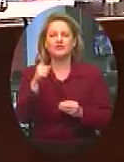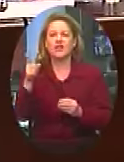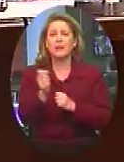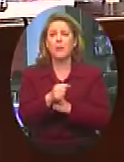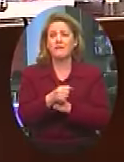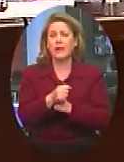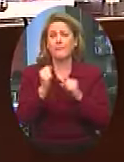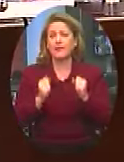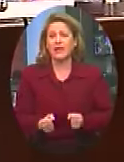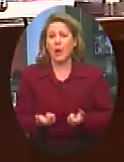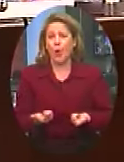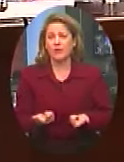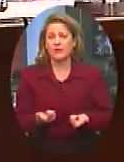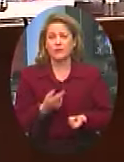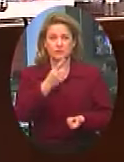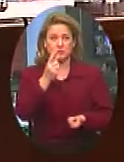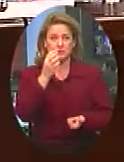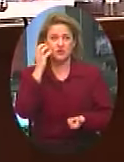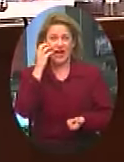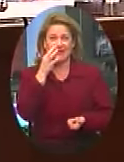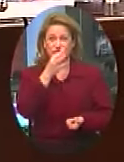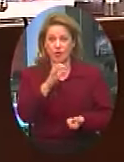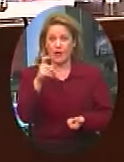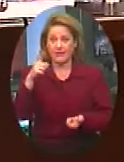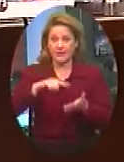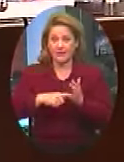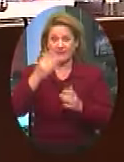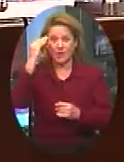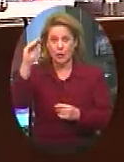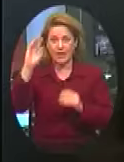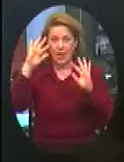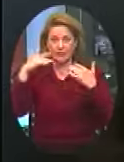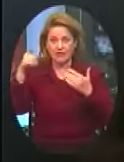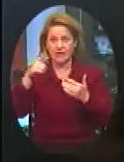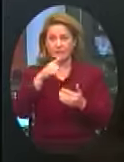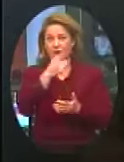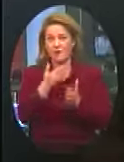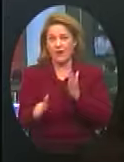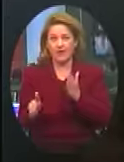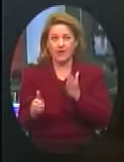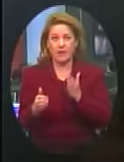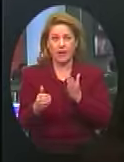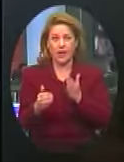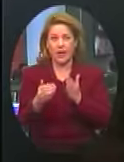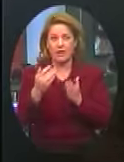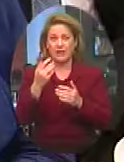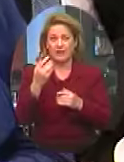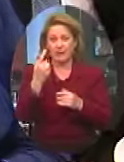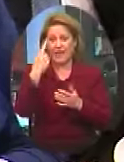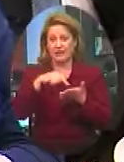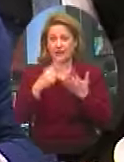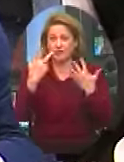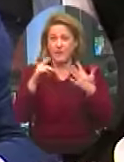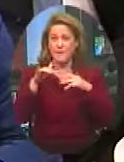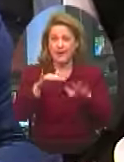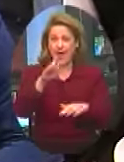האנרגטי. האם אתה מתכוון להודיע למצרים על ויתור על אותם 1.8 מיליארד דולר? אני